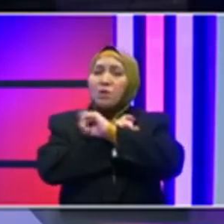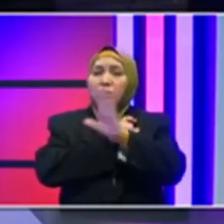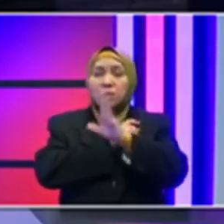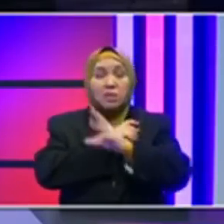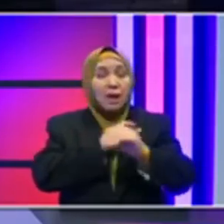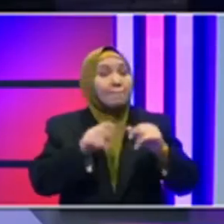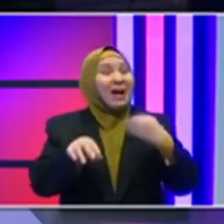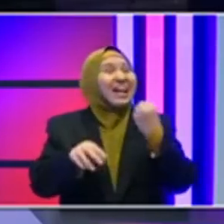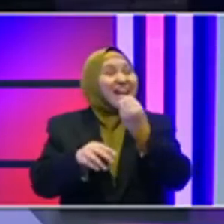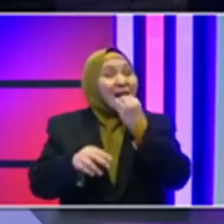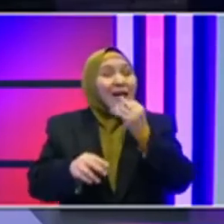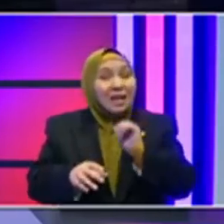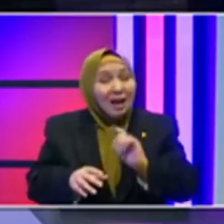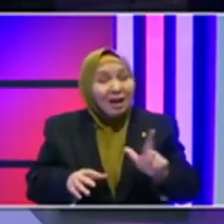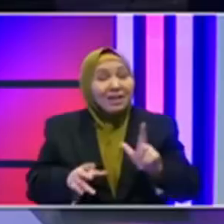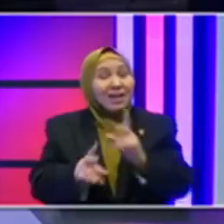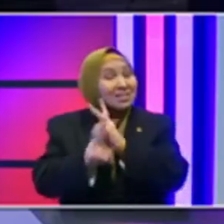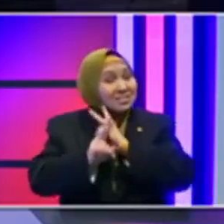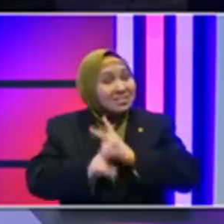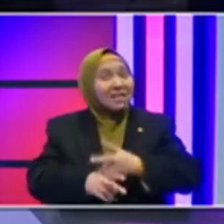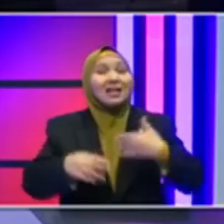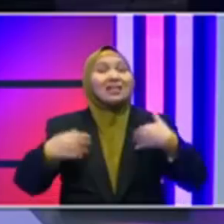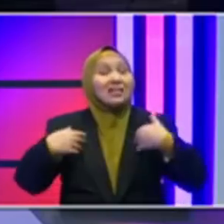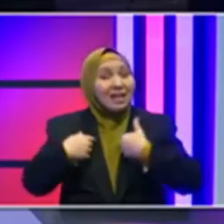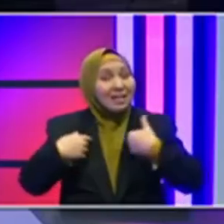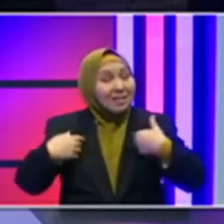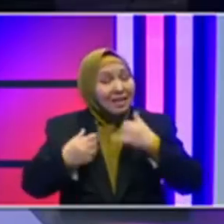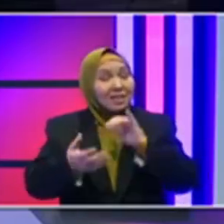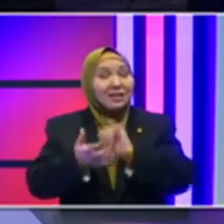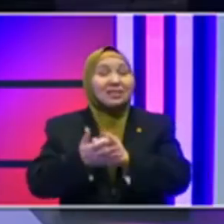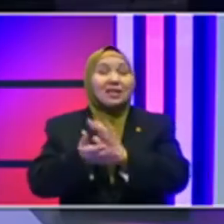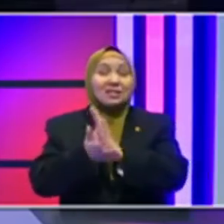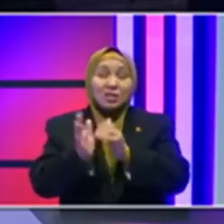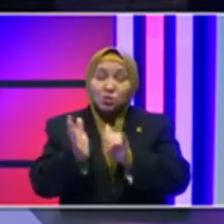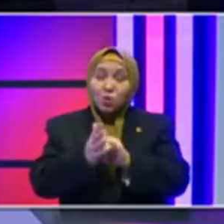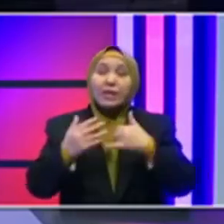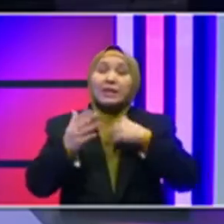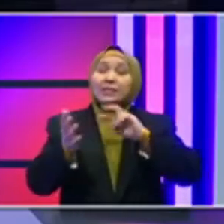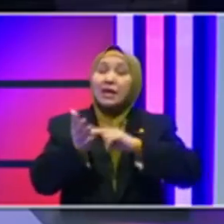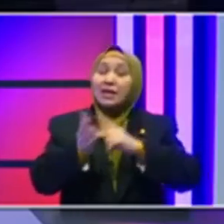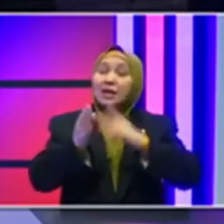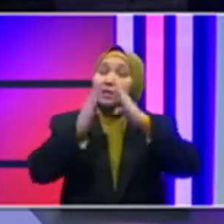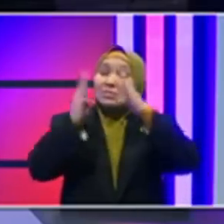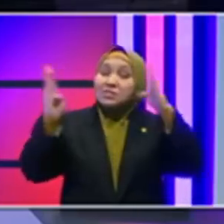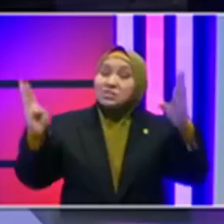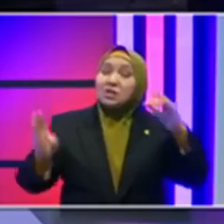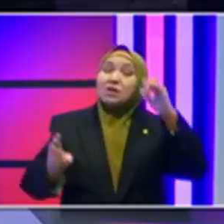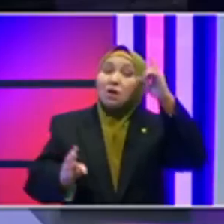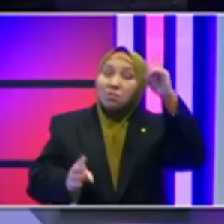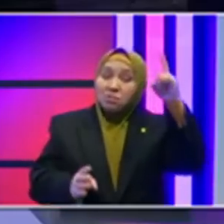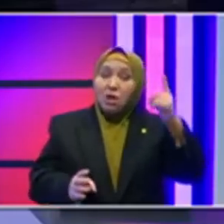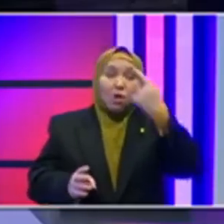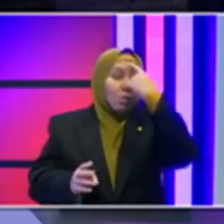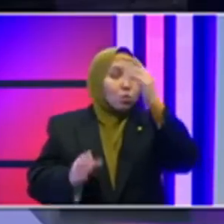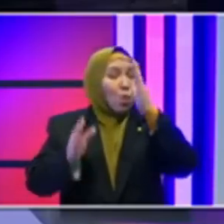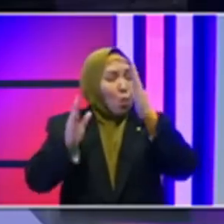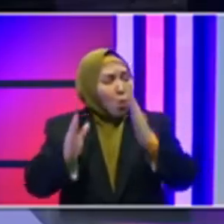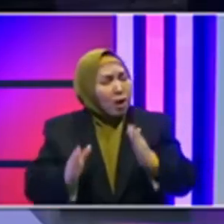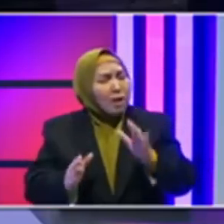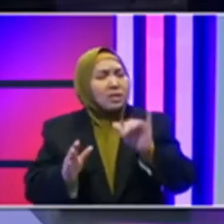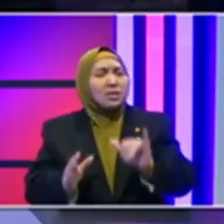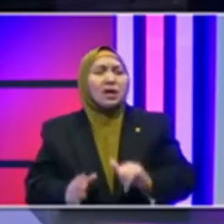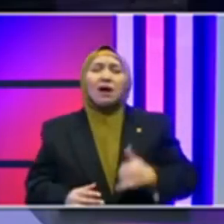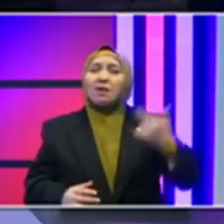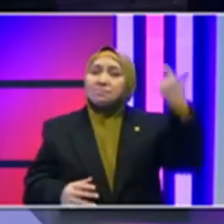Makanlah dan ternak lah hewan-hewanmu sesungguhnya demikian itu terdapat tanda-tanda kebesaran Allah bagi orang-orang yang